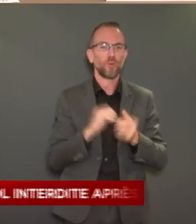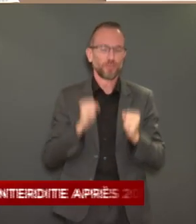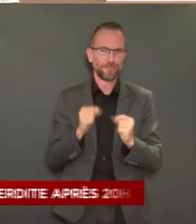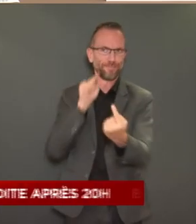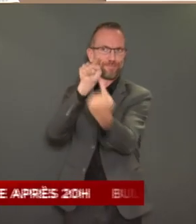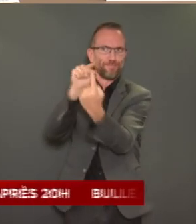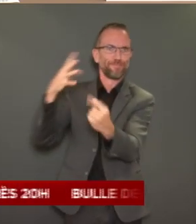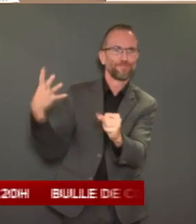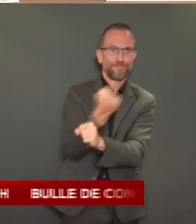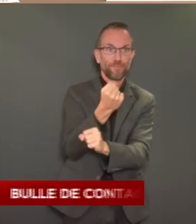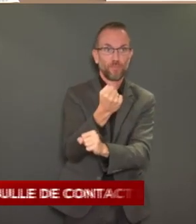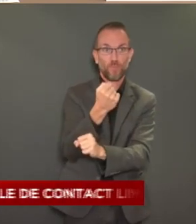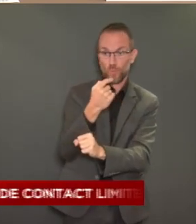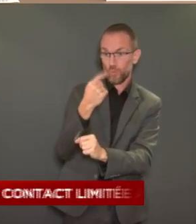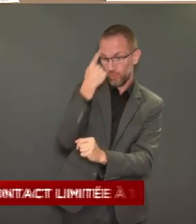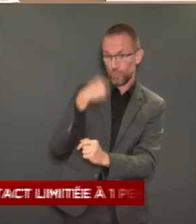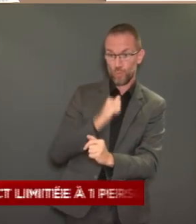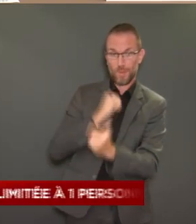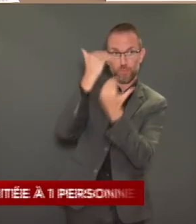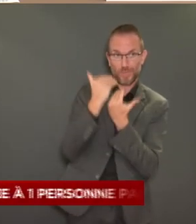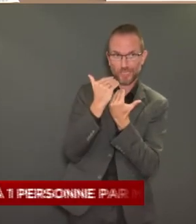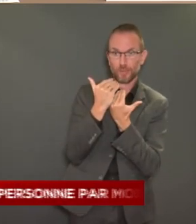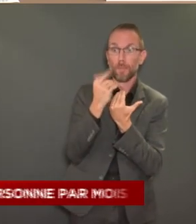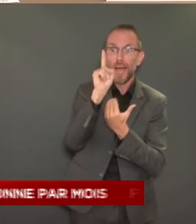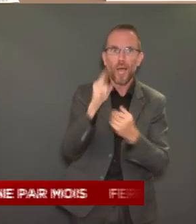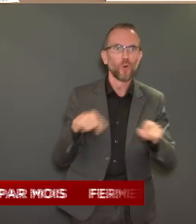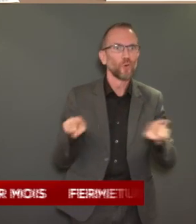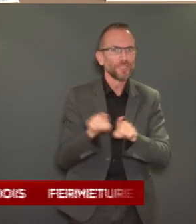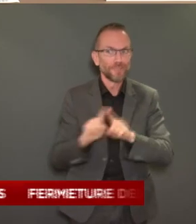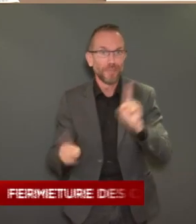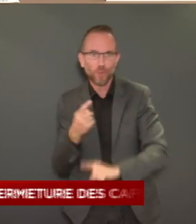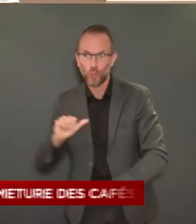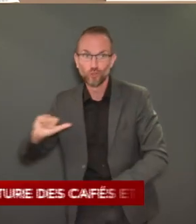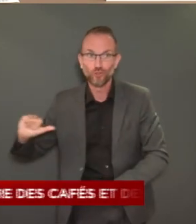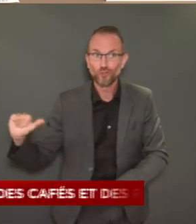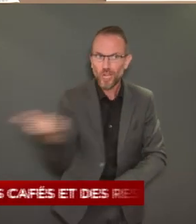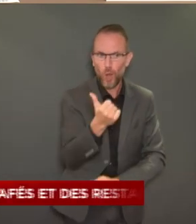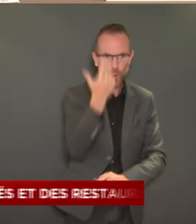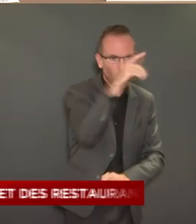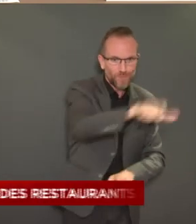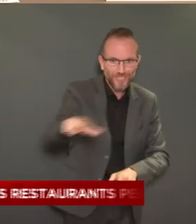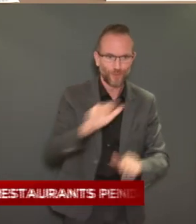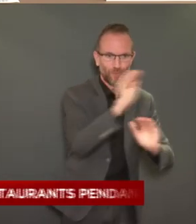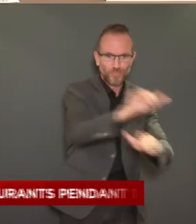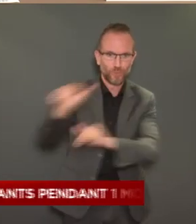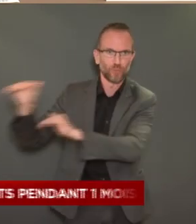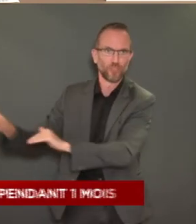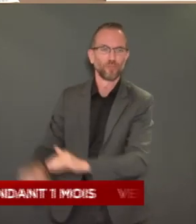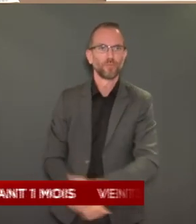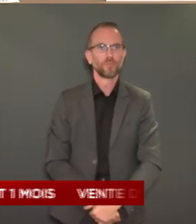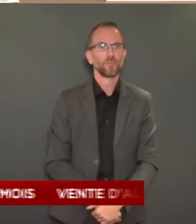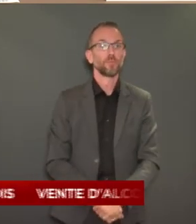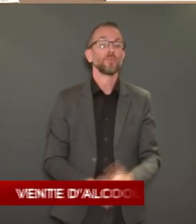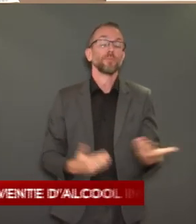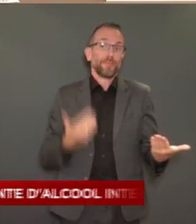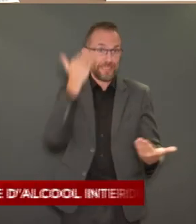protéger nous-mêmes, mais surtout pour nous protéger les uns les autres. Je sais que ce qu'on demande ici est extrêmement difficile,